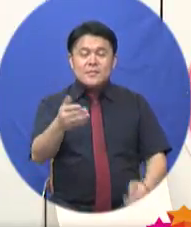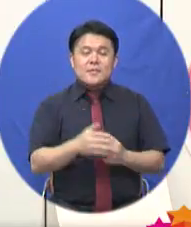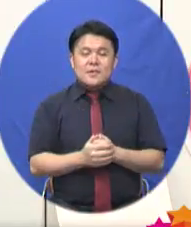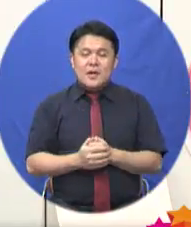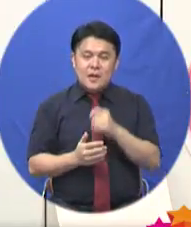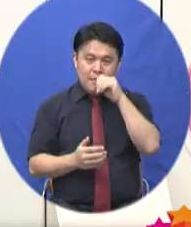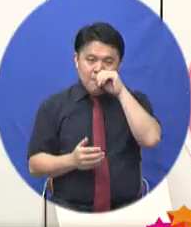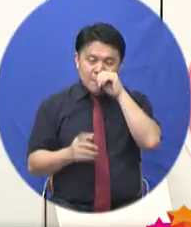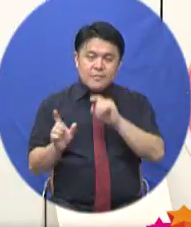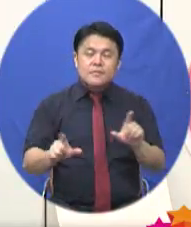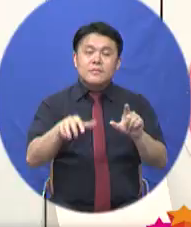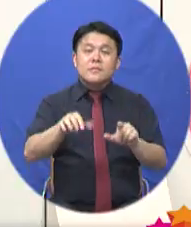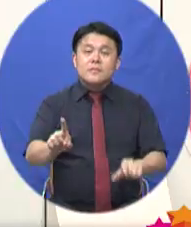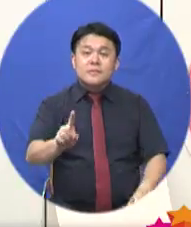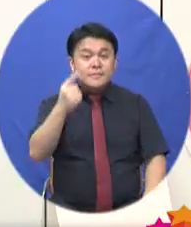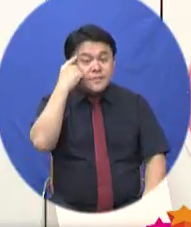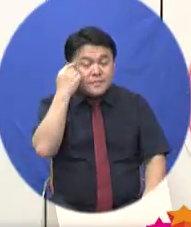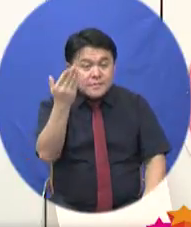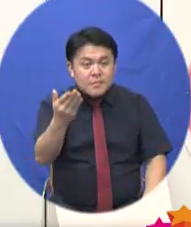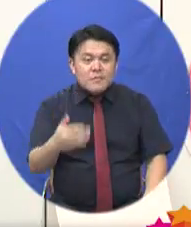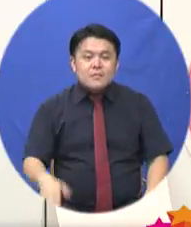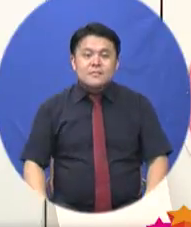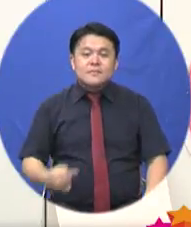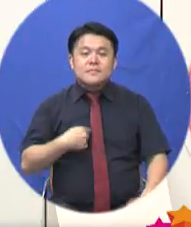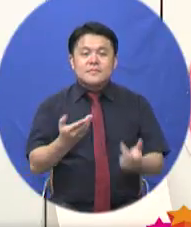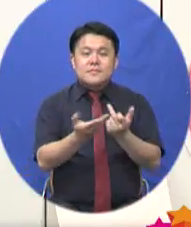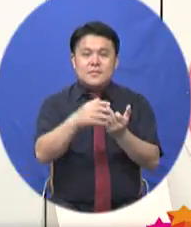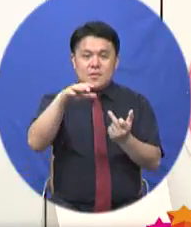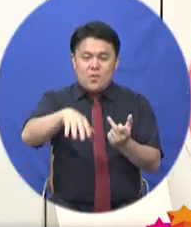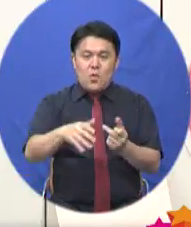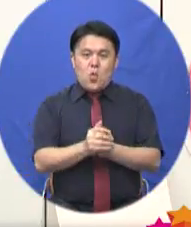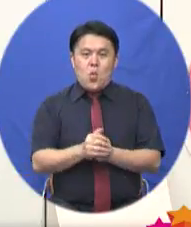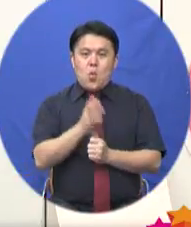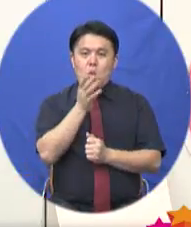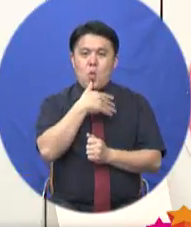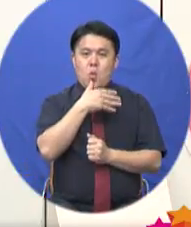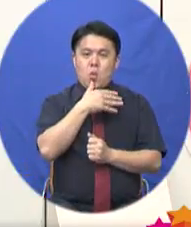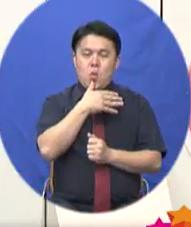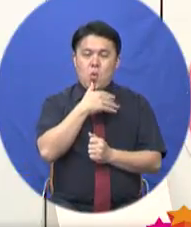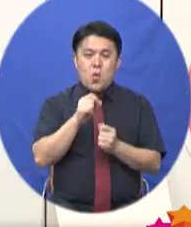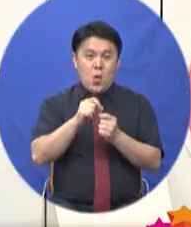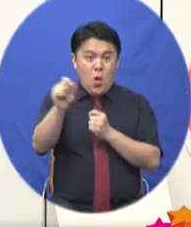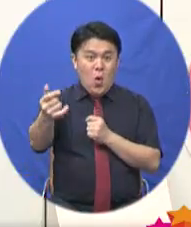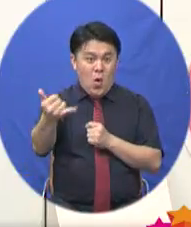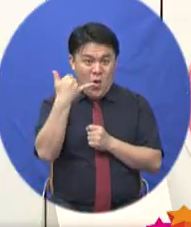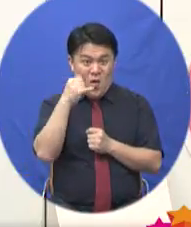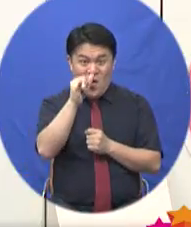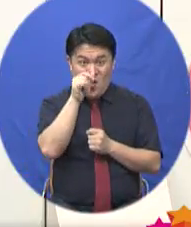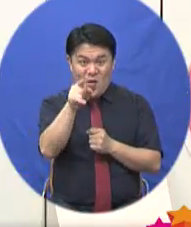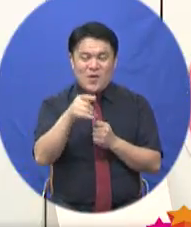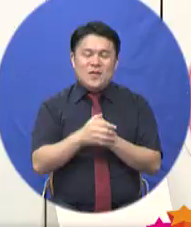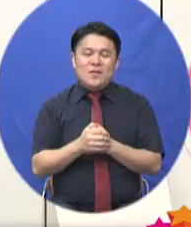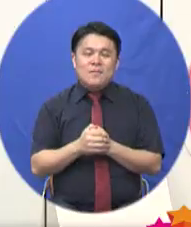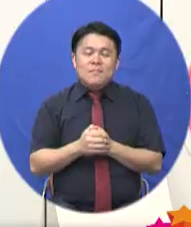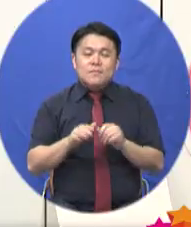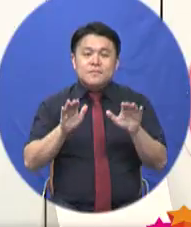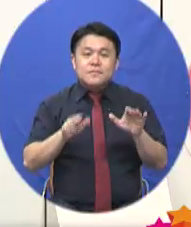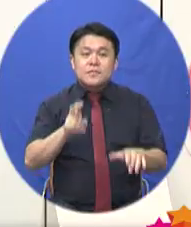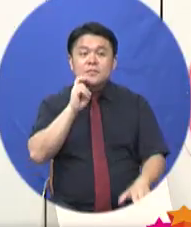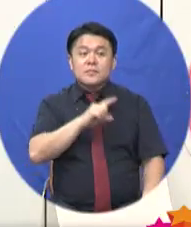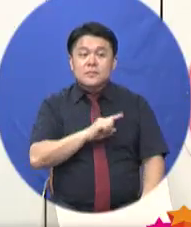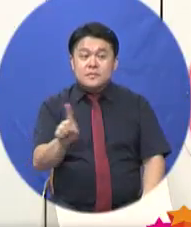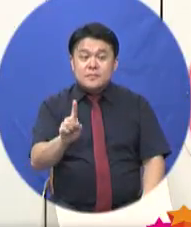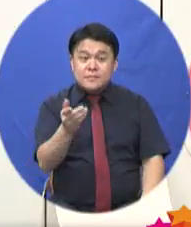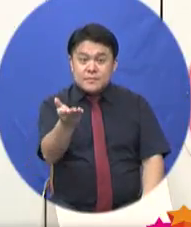예. 예, 어디 사십니까? 네, 제주도에 삽니다. 제주도? 어, 멀리서. 예. 예. 오늘 어떤